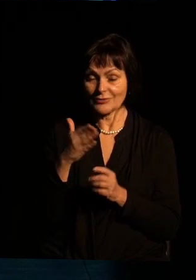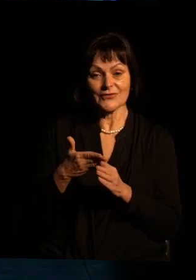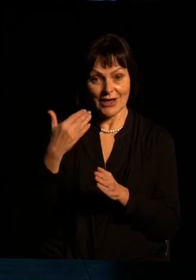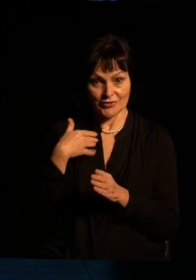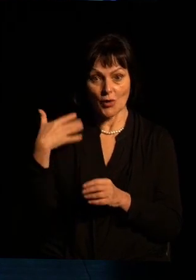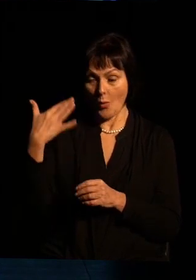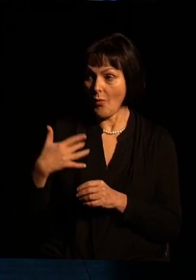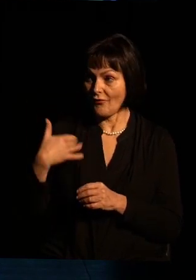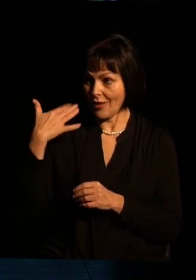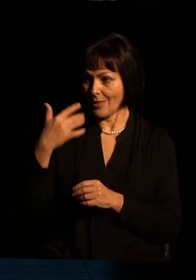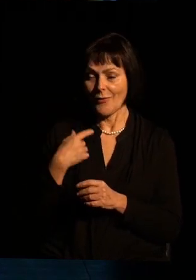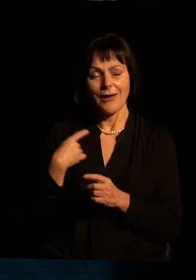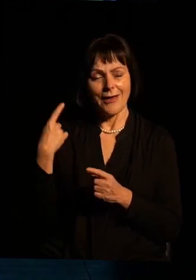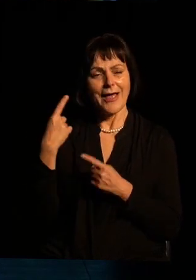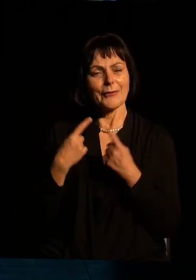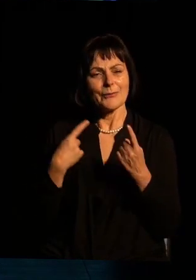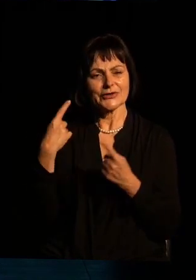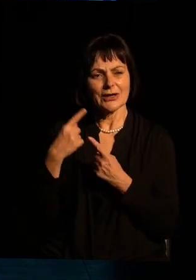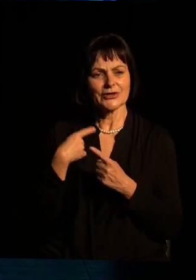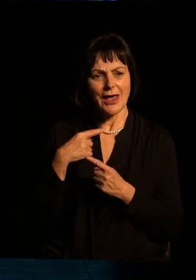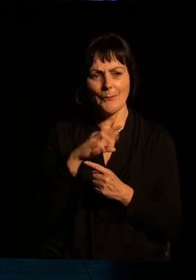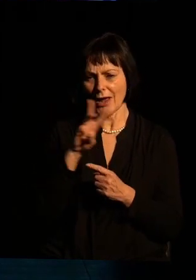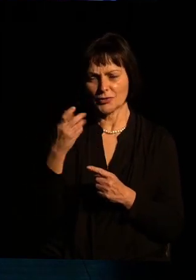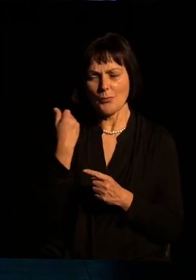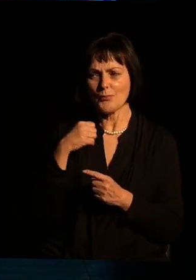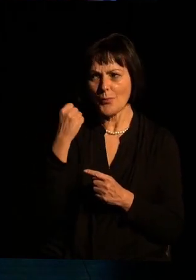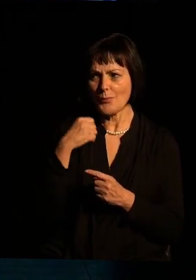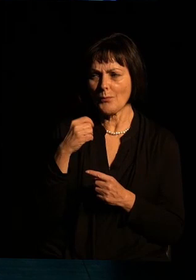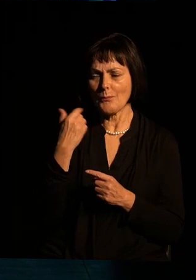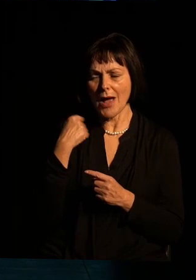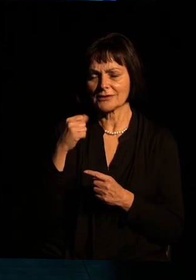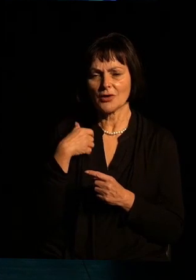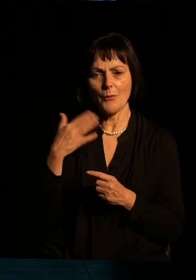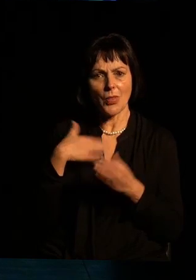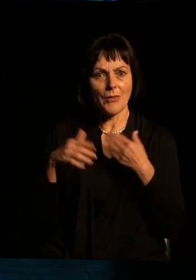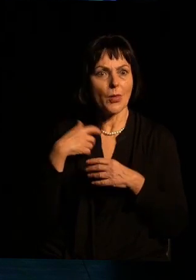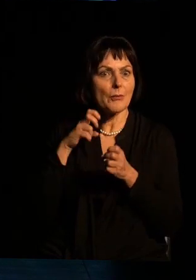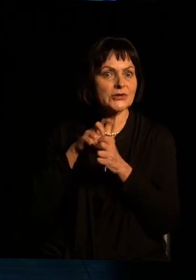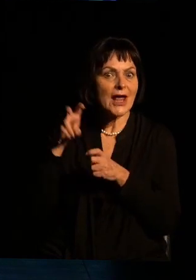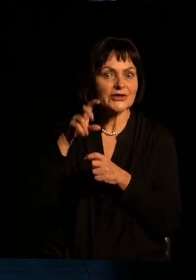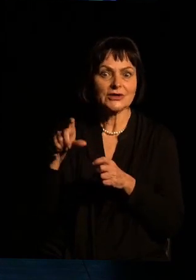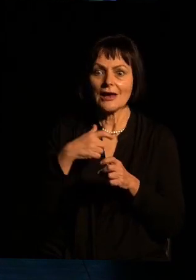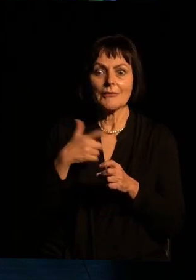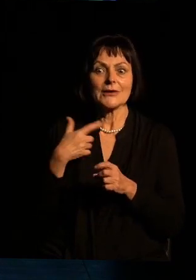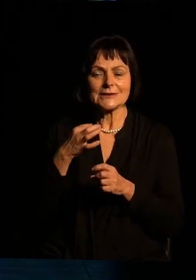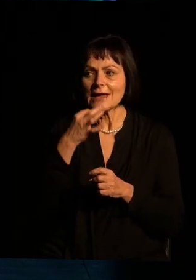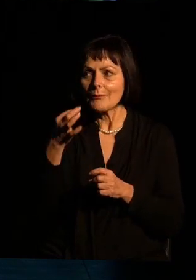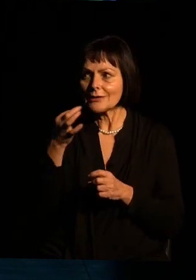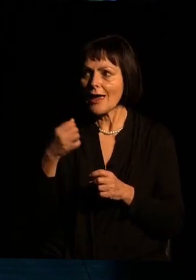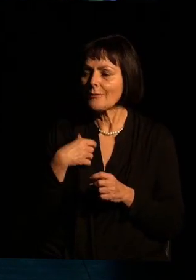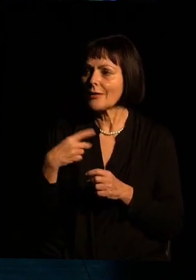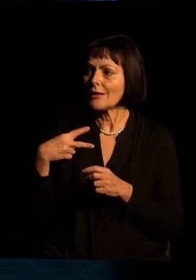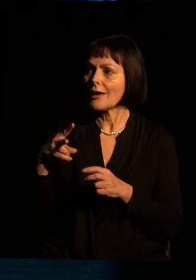prelekcję. Jestem przekonany, że Państwu się bardzo podobała ta prelekcja. No, dla mnie to przejście i dla Ryśka zaraz go właśnie zapytamy. Za chwilę